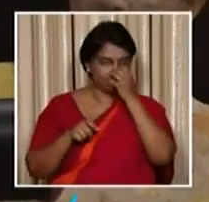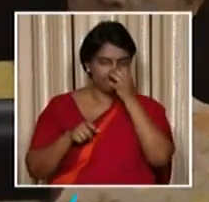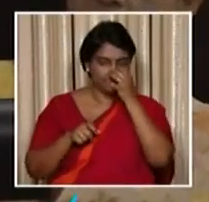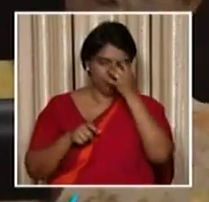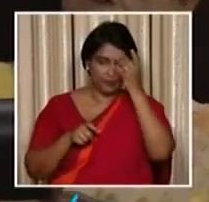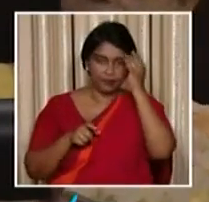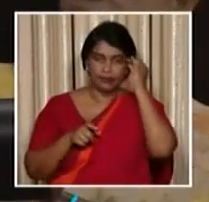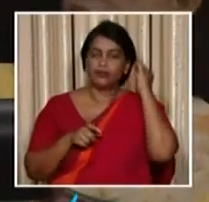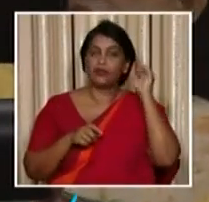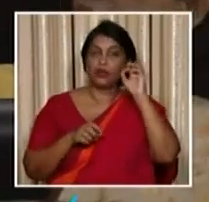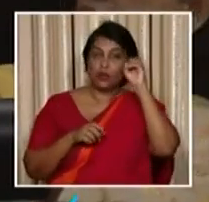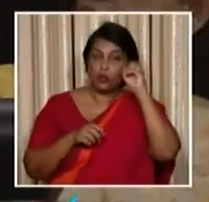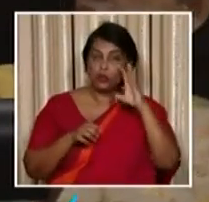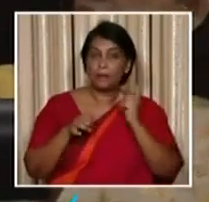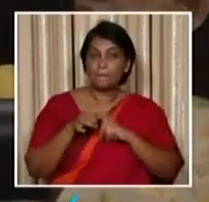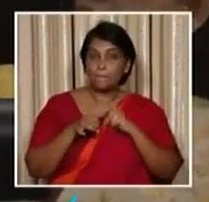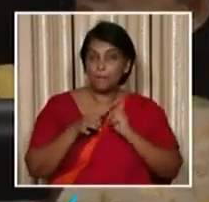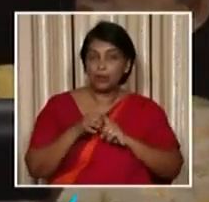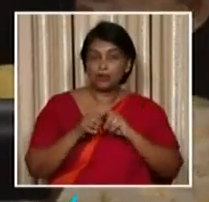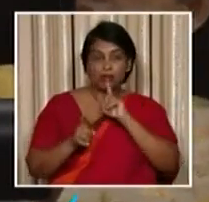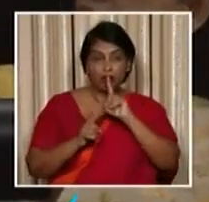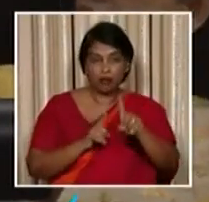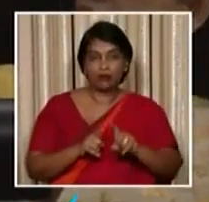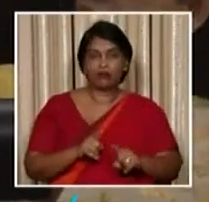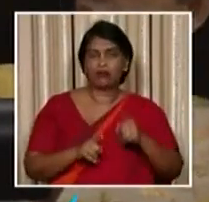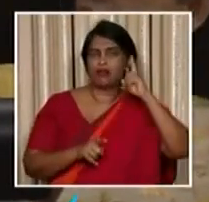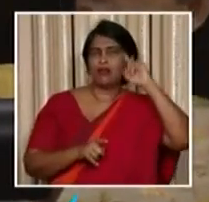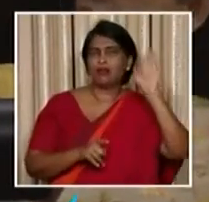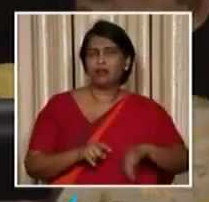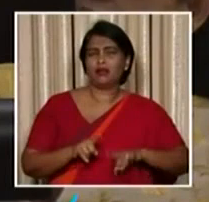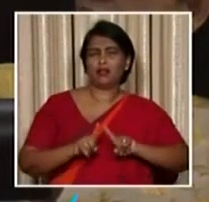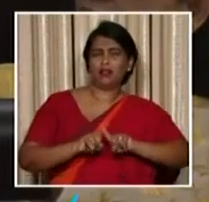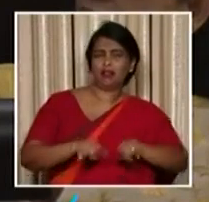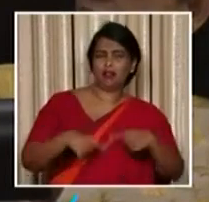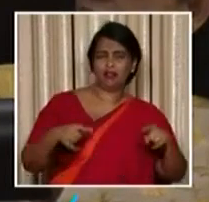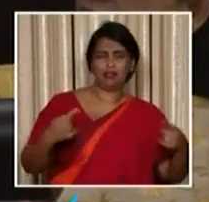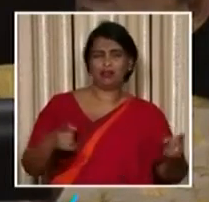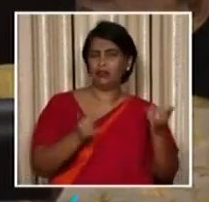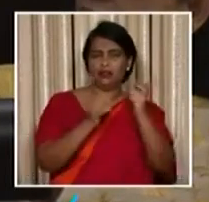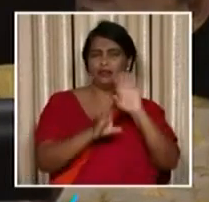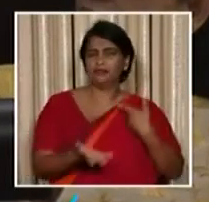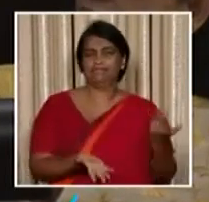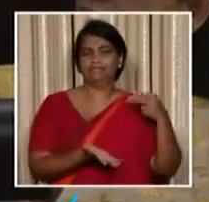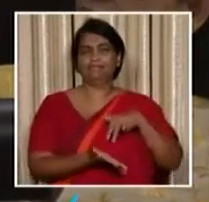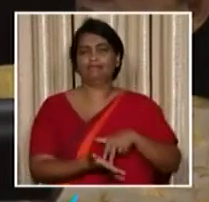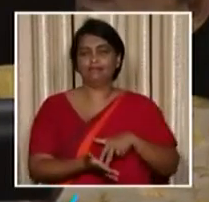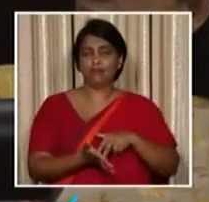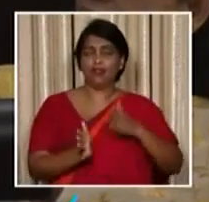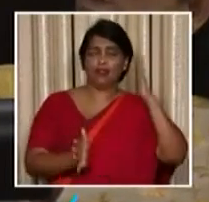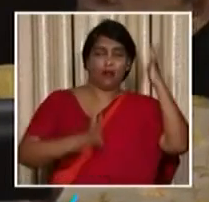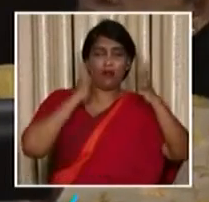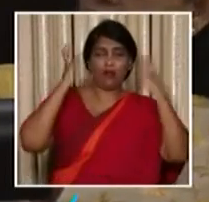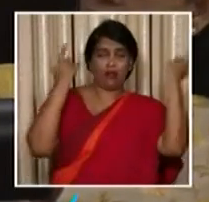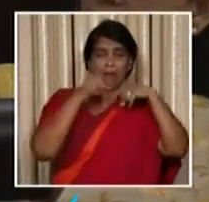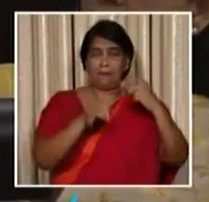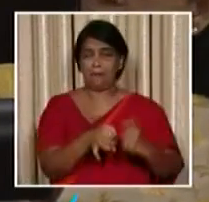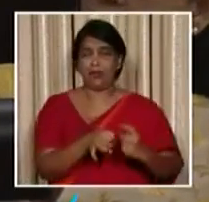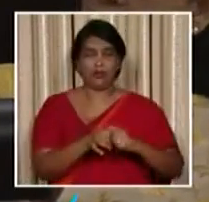උදේ මේ ප්‍රශ්න අහන වෙලාවේදී මේවට අදාළ නැති දේවල් එකපාරට නැගිට්ලා ලෝකේ තියෙන ප්‍රශ්න ඔක්කොම